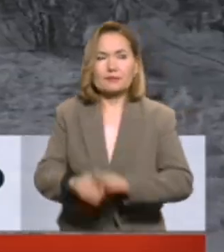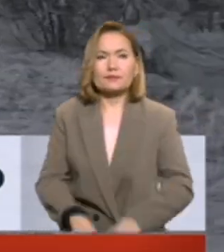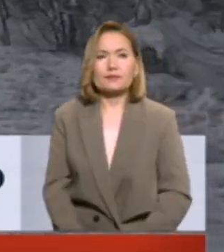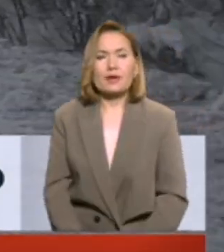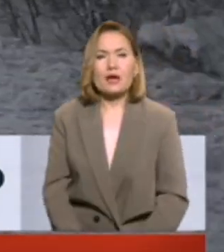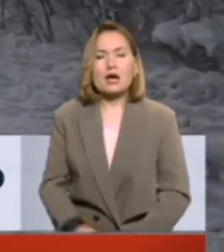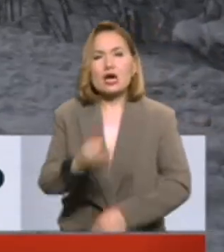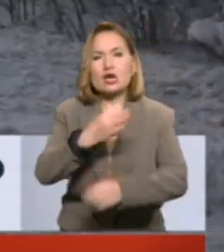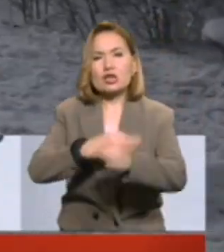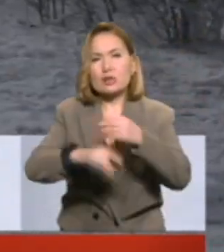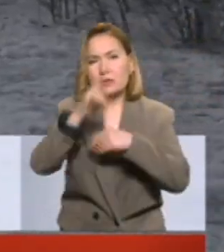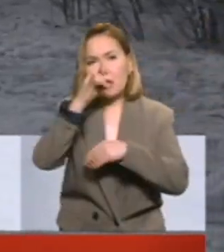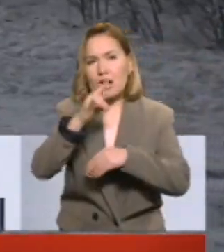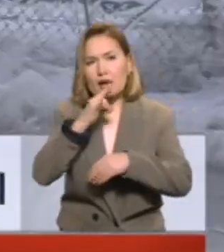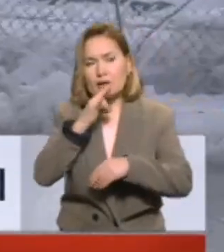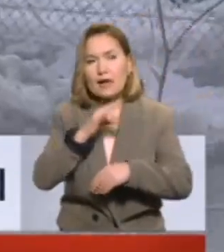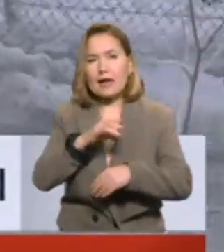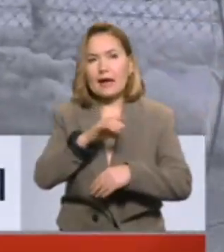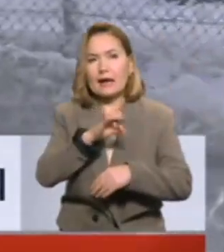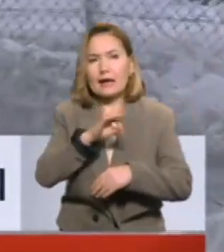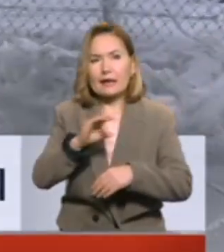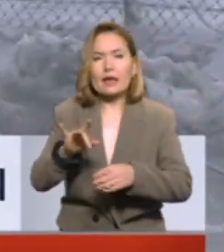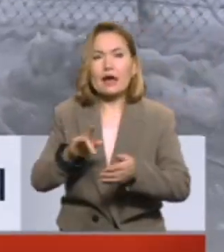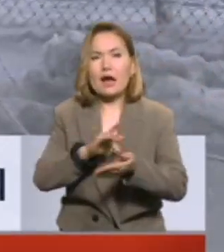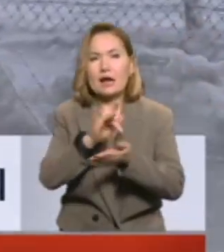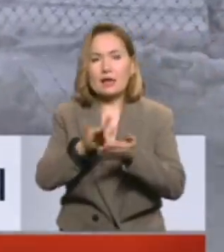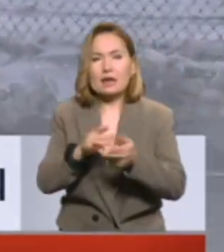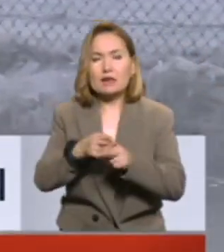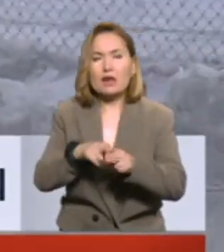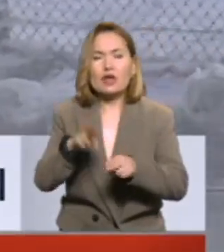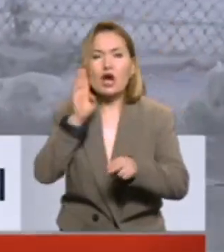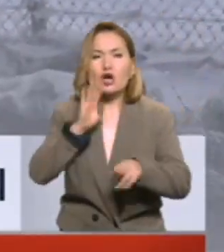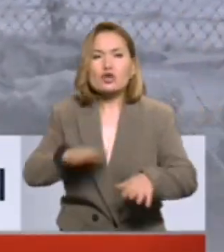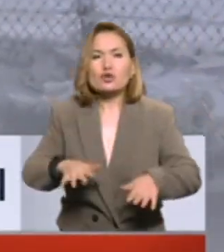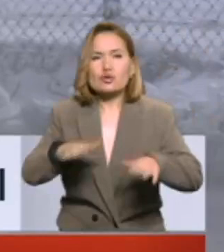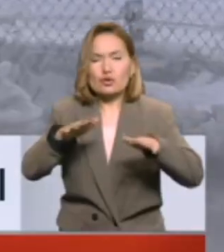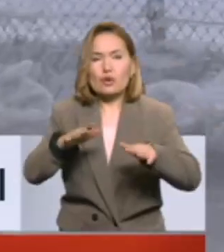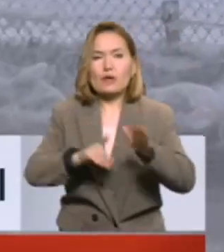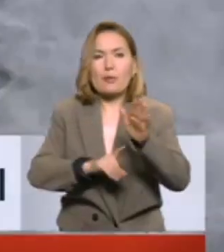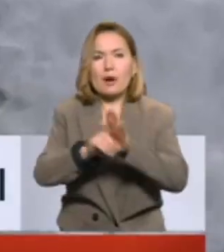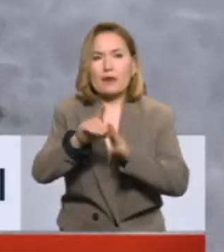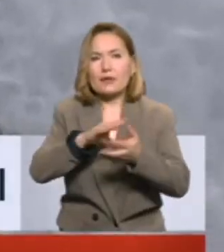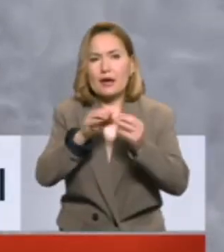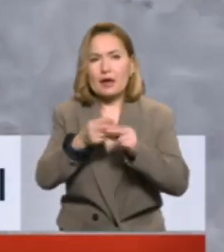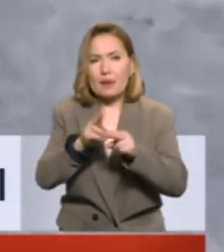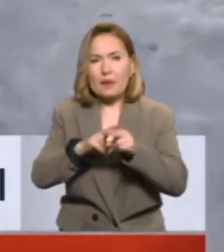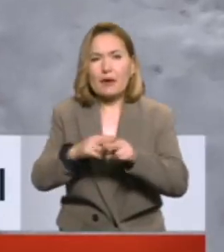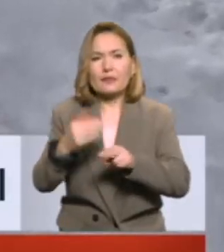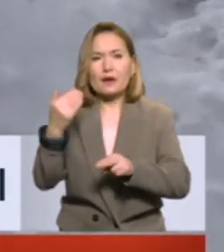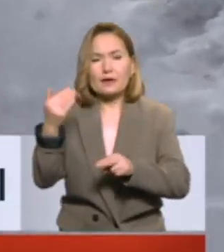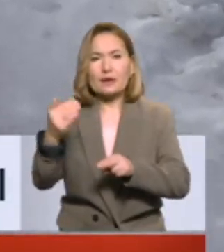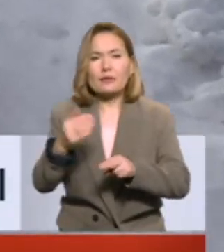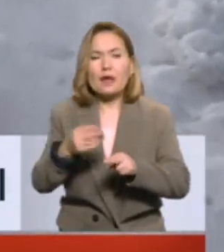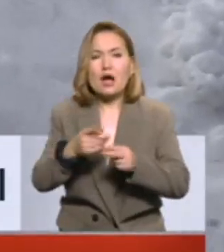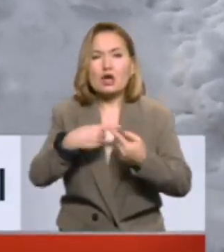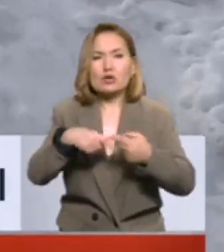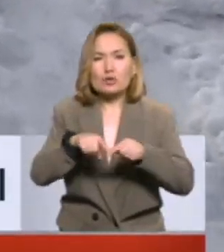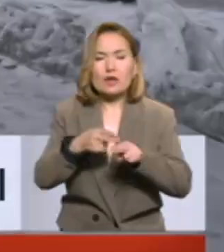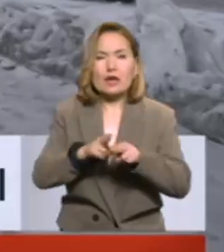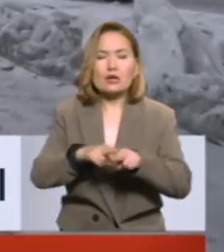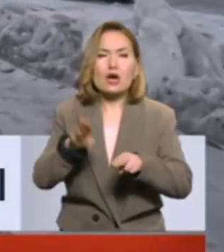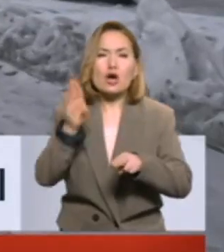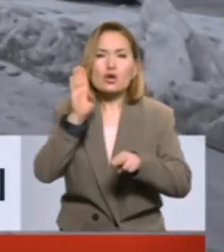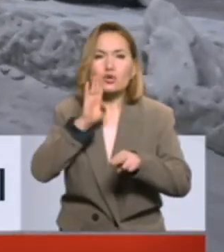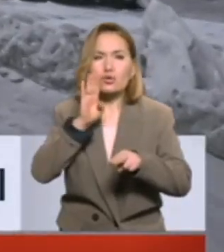Ал шығыстағы Рейдер қаласында жеке үйлерге неліктен су кірген анықталды. Сол жердегі ЛКГС деген мекеме